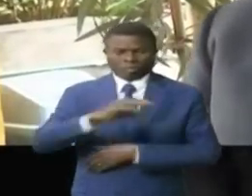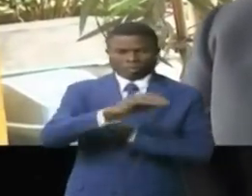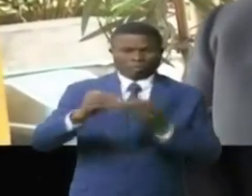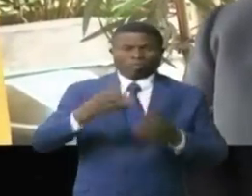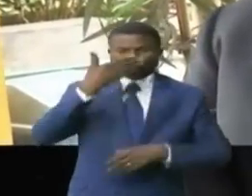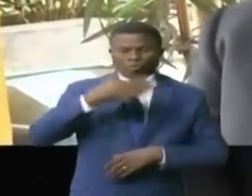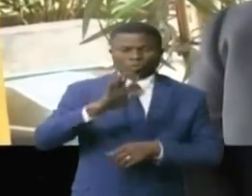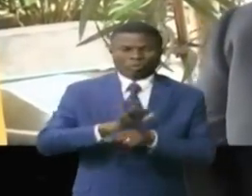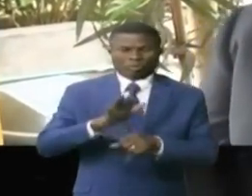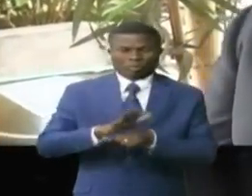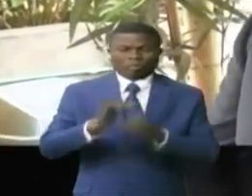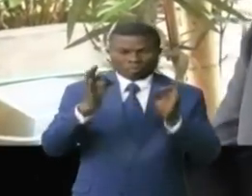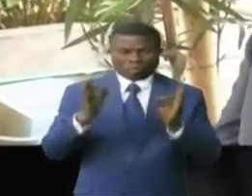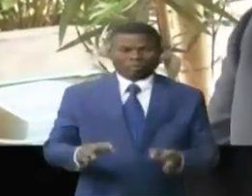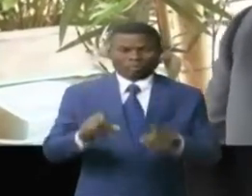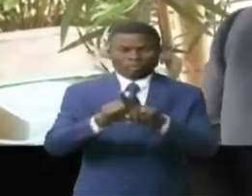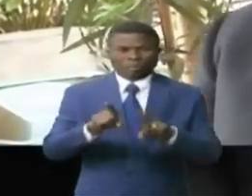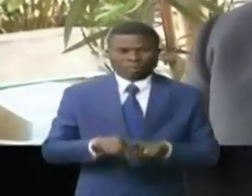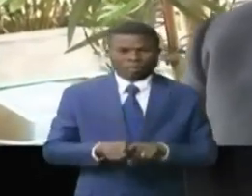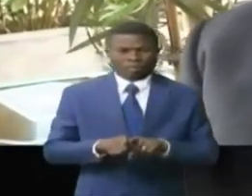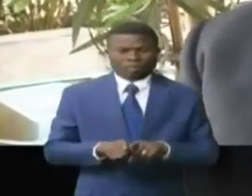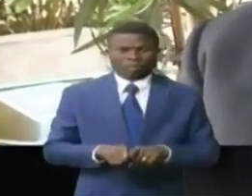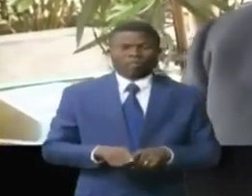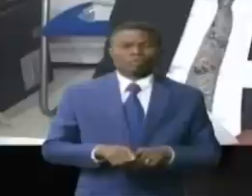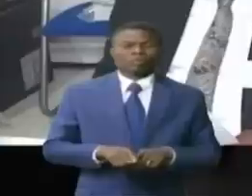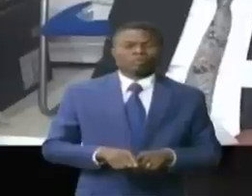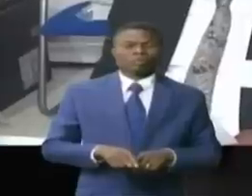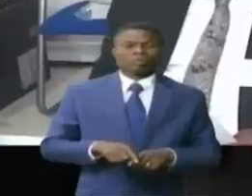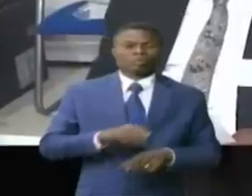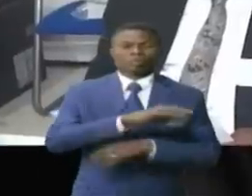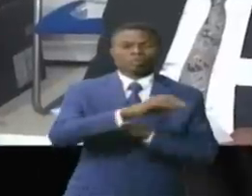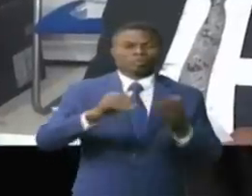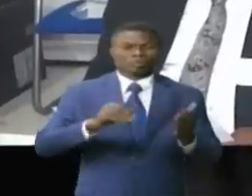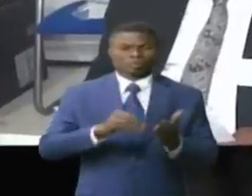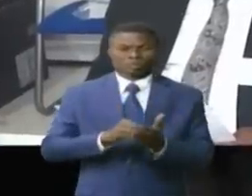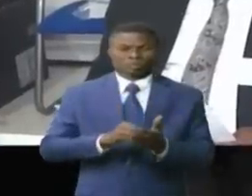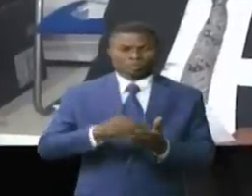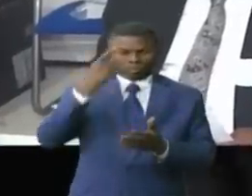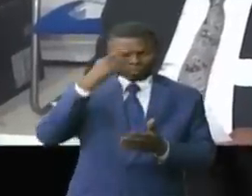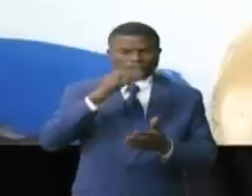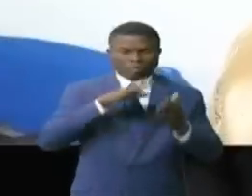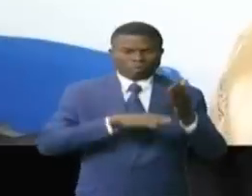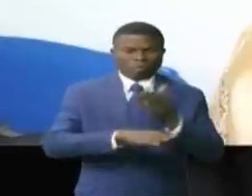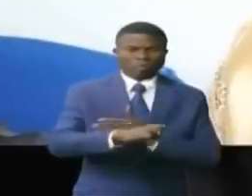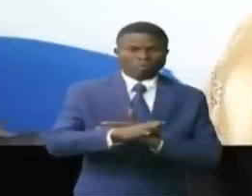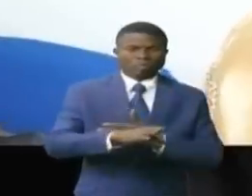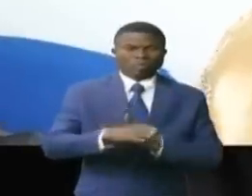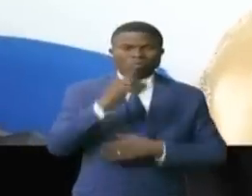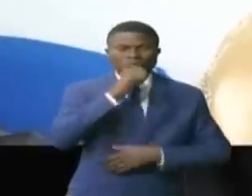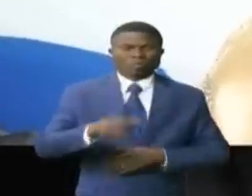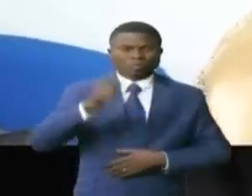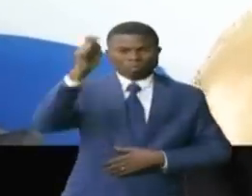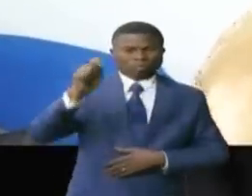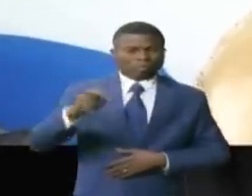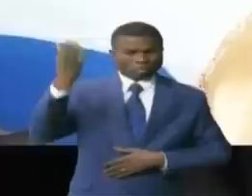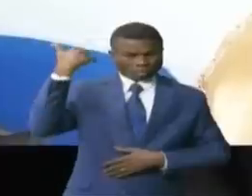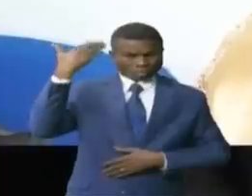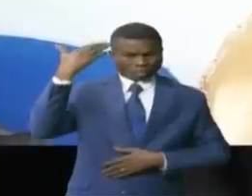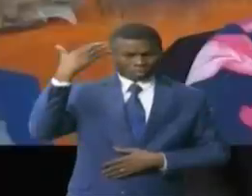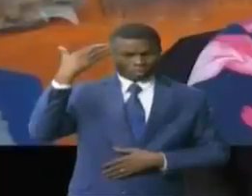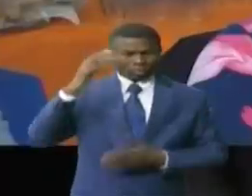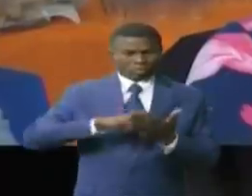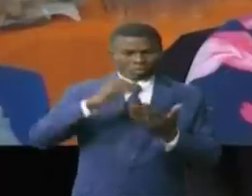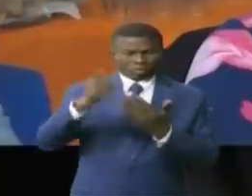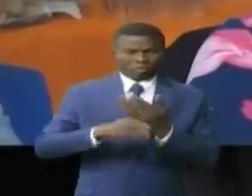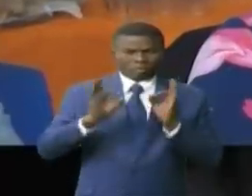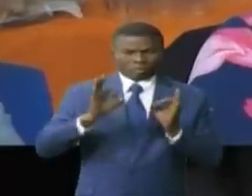santé, mais également les centres pour la réinsertion des ex-combattants. Et des nouveaux projets